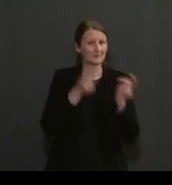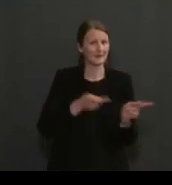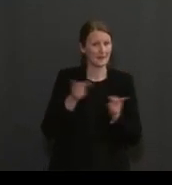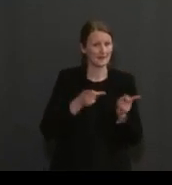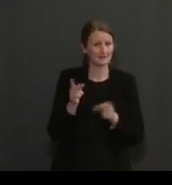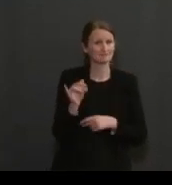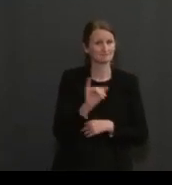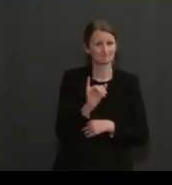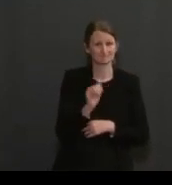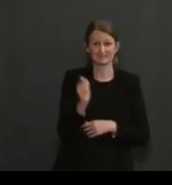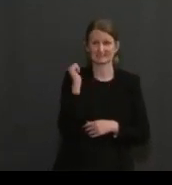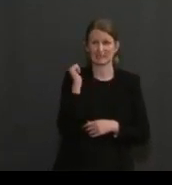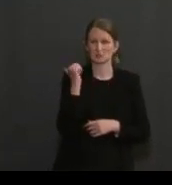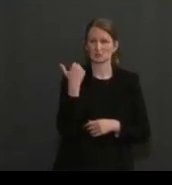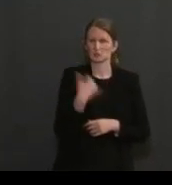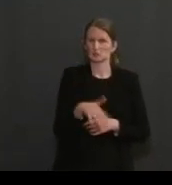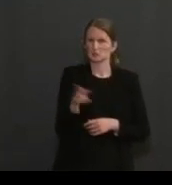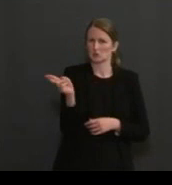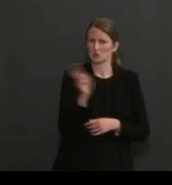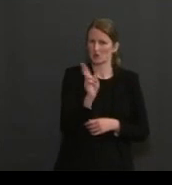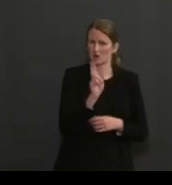877 patients, ce qui est